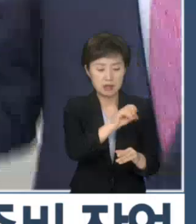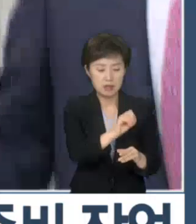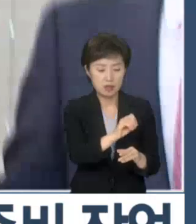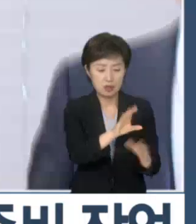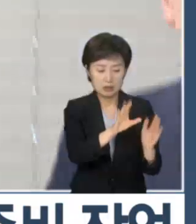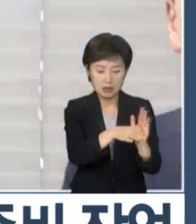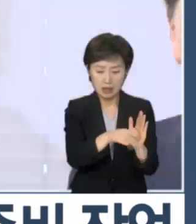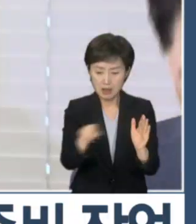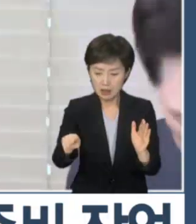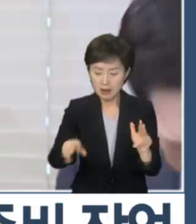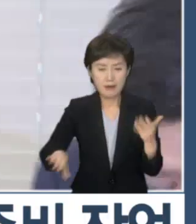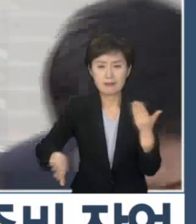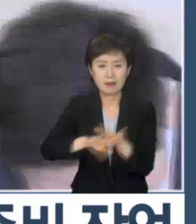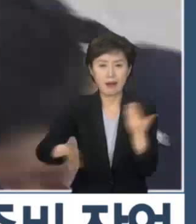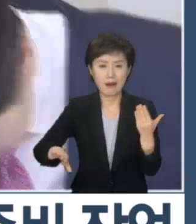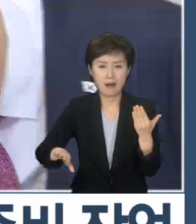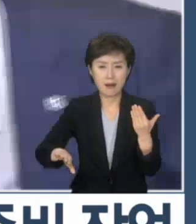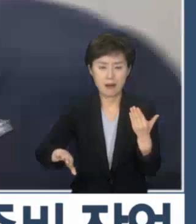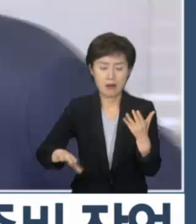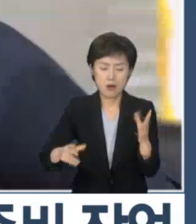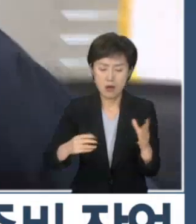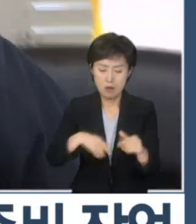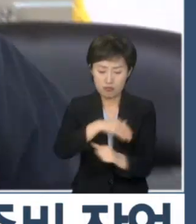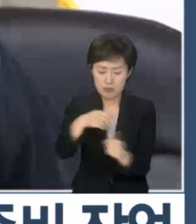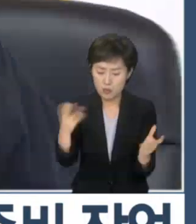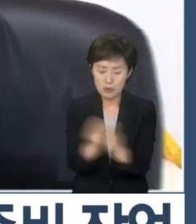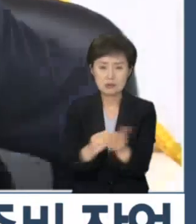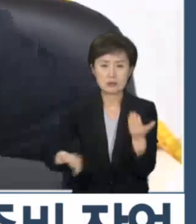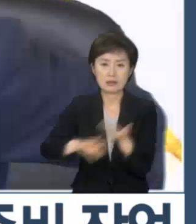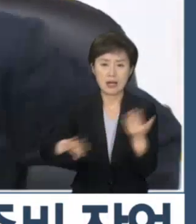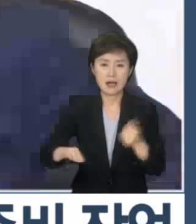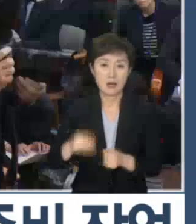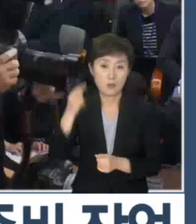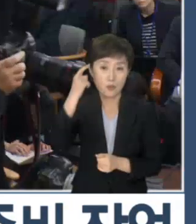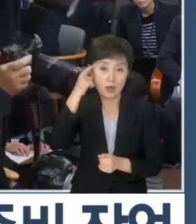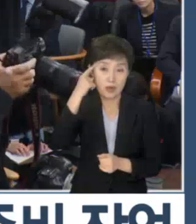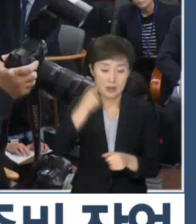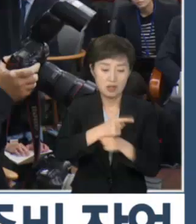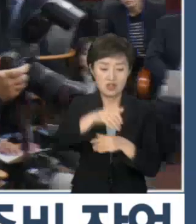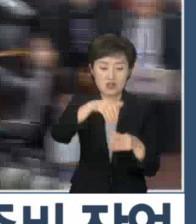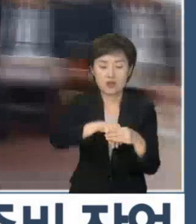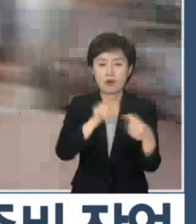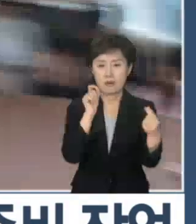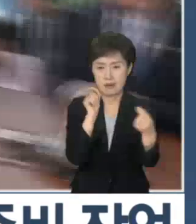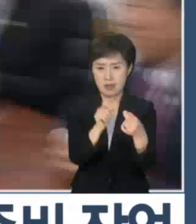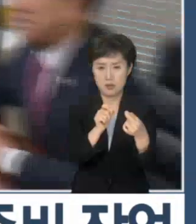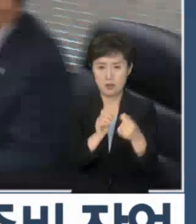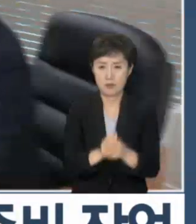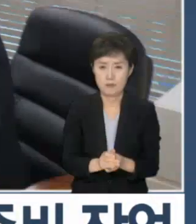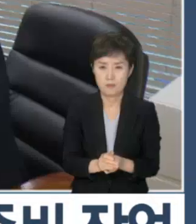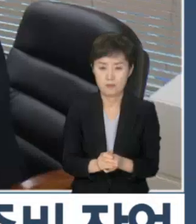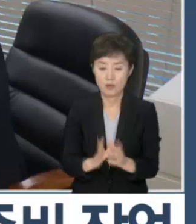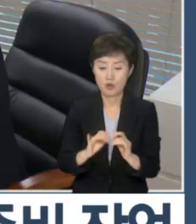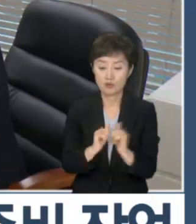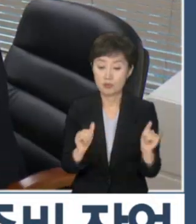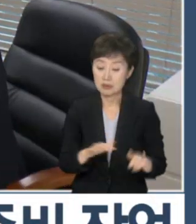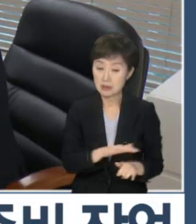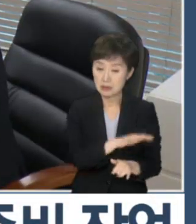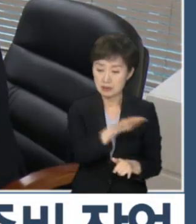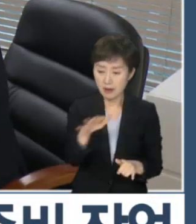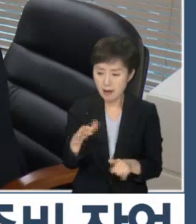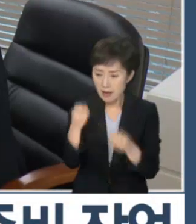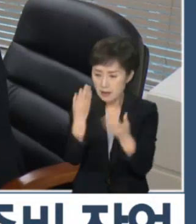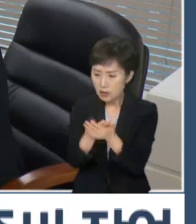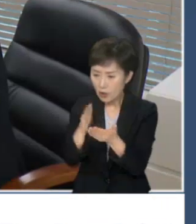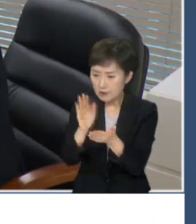전혀 다른 성격을 가질 것입니다. 이번 이제 총선을 앞두고 있는 혁신위이기 때문에 지금 국민적 기대가 굉장히